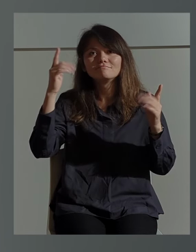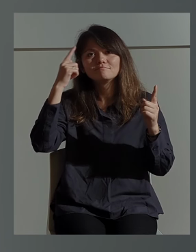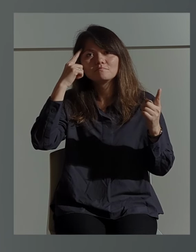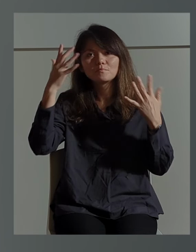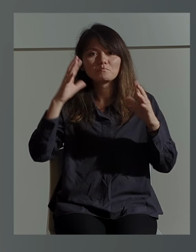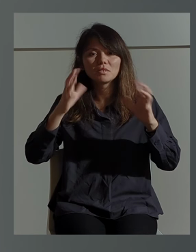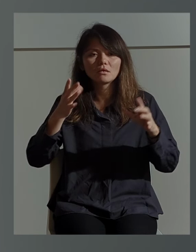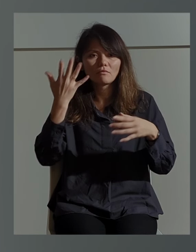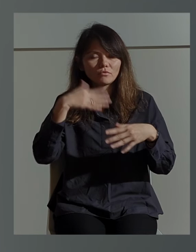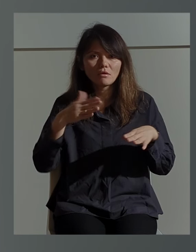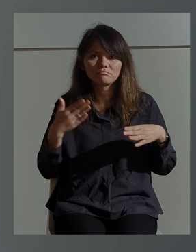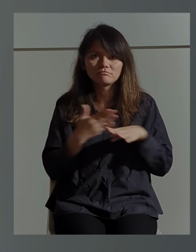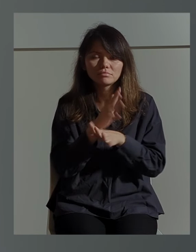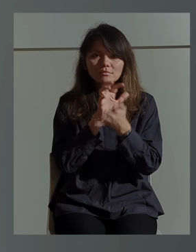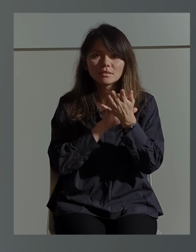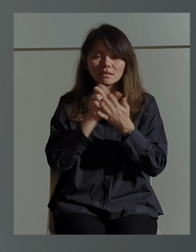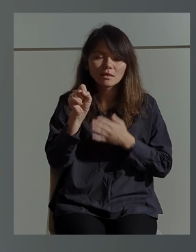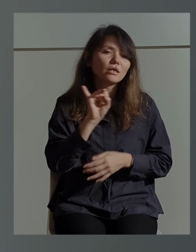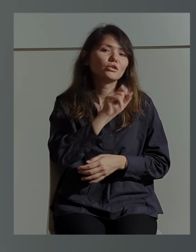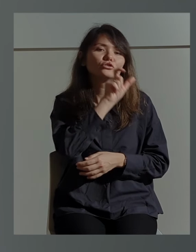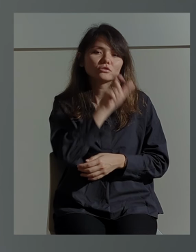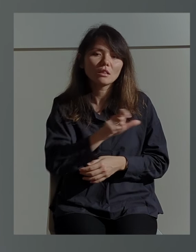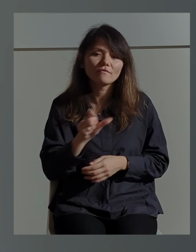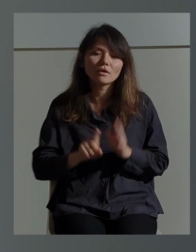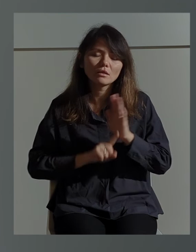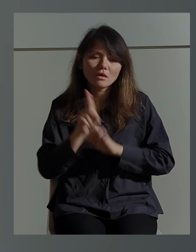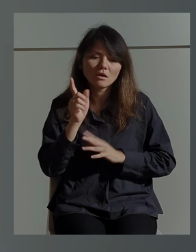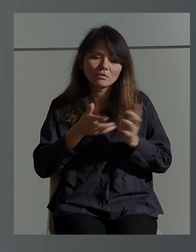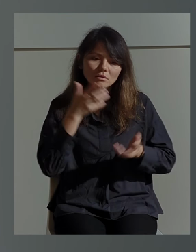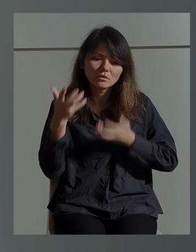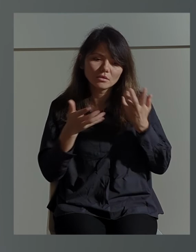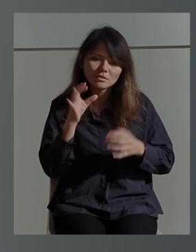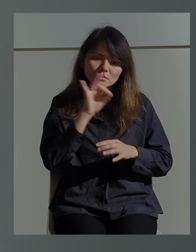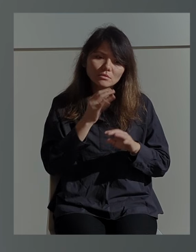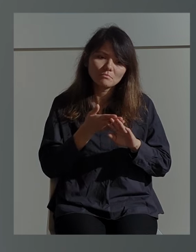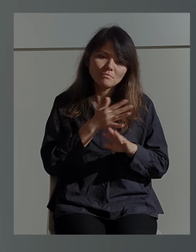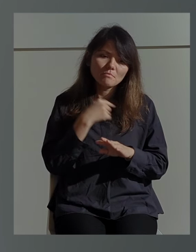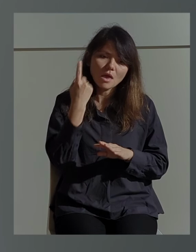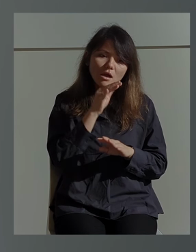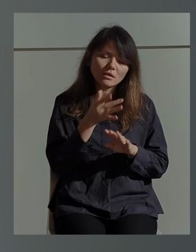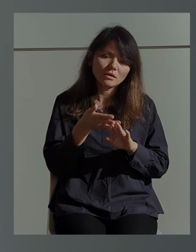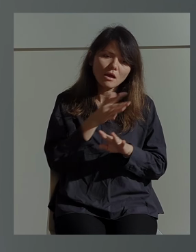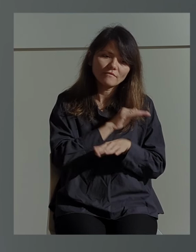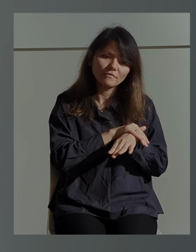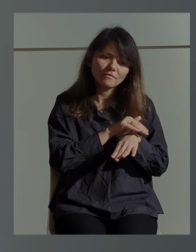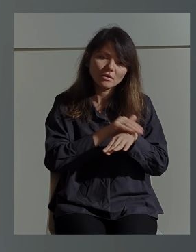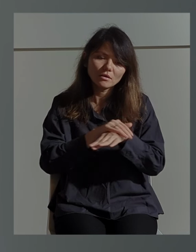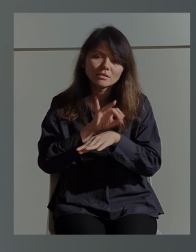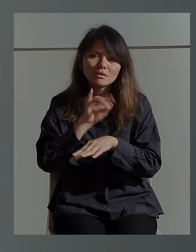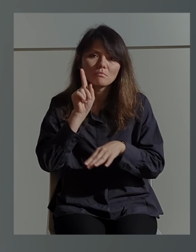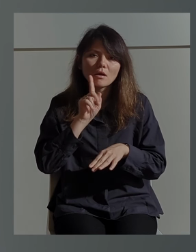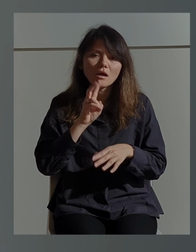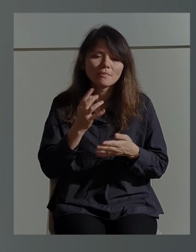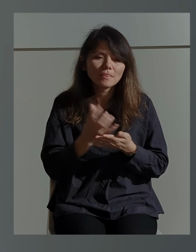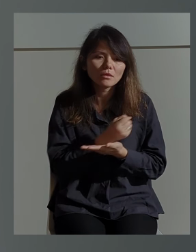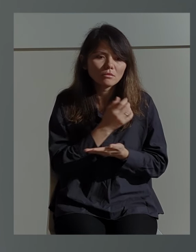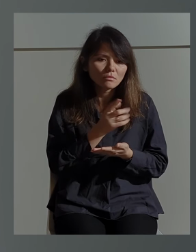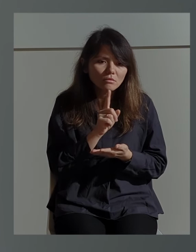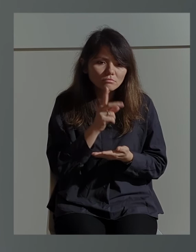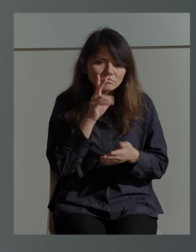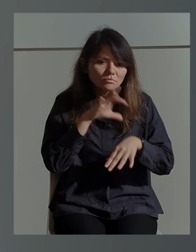конечно человек начинает перебирать все факты своей биографии до тех пор пока не найдёт А свою